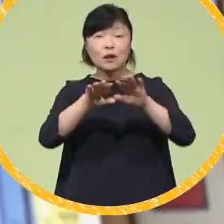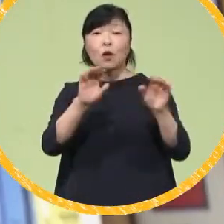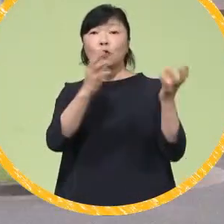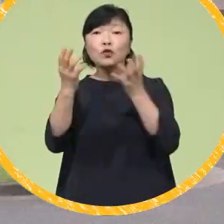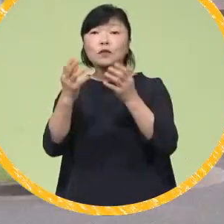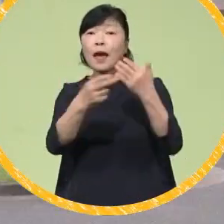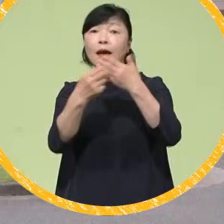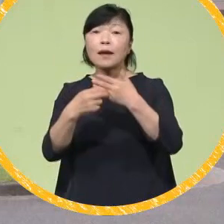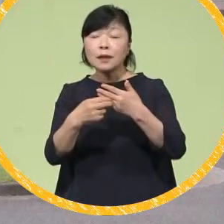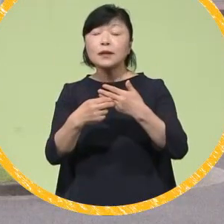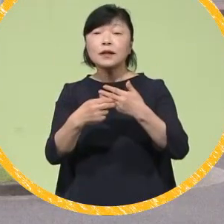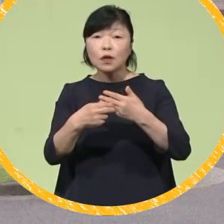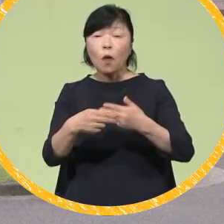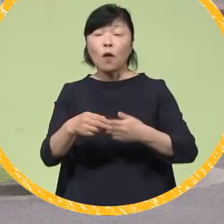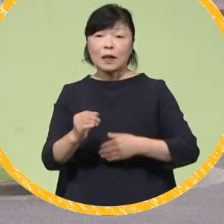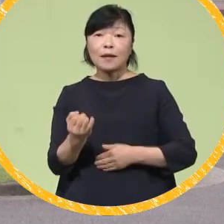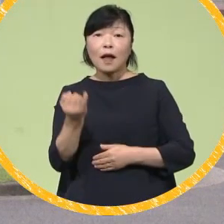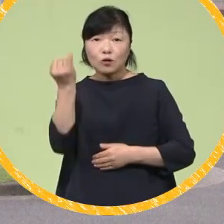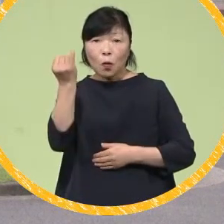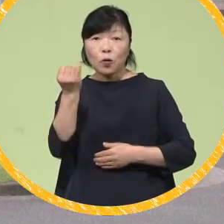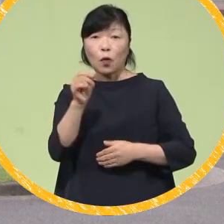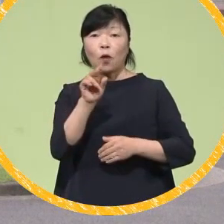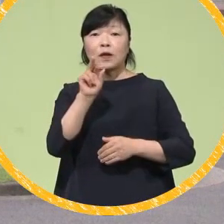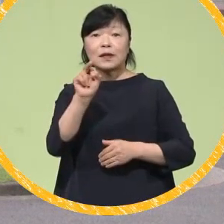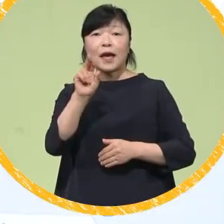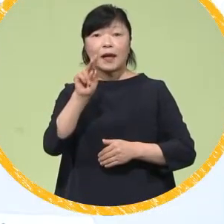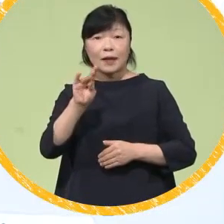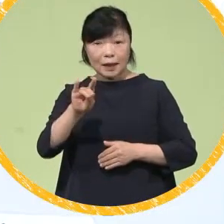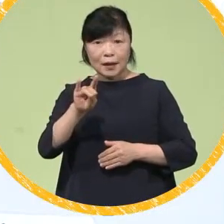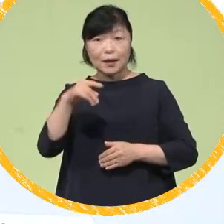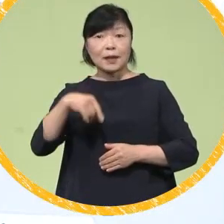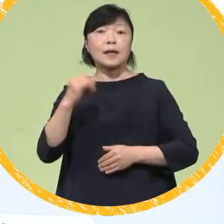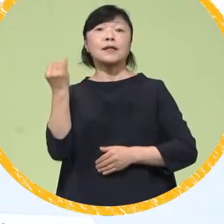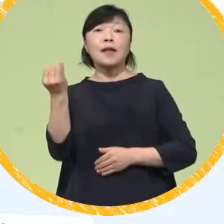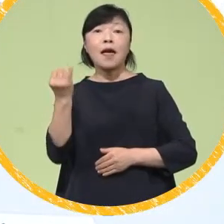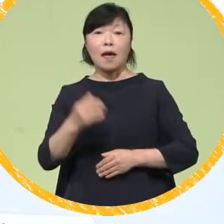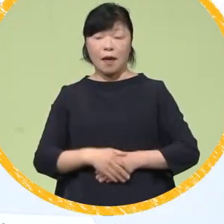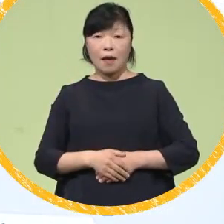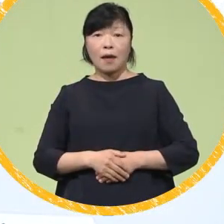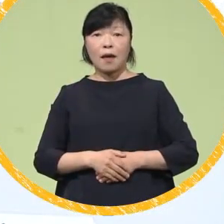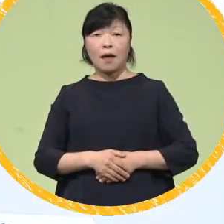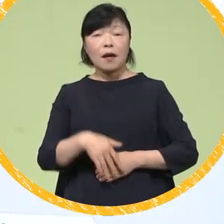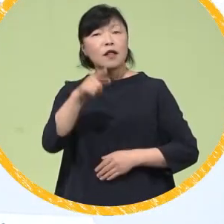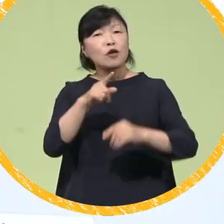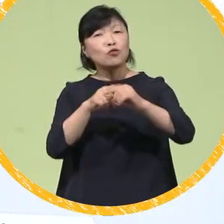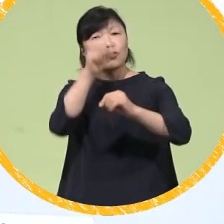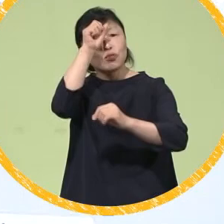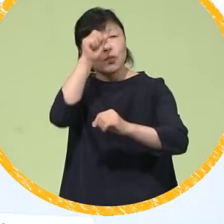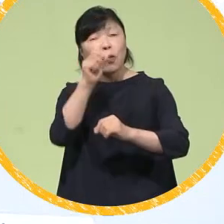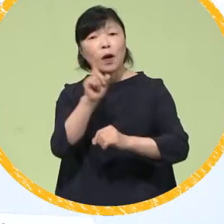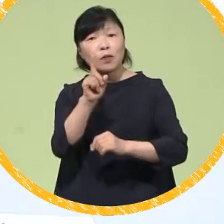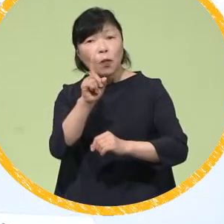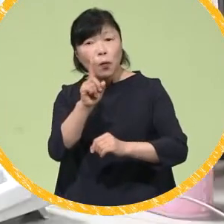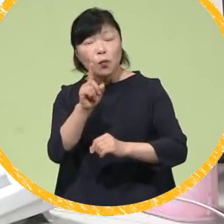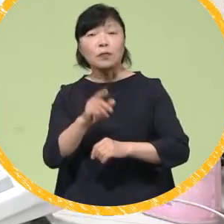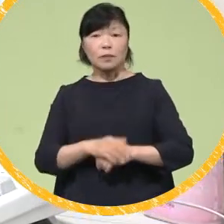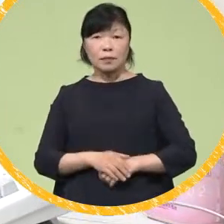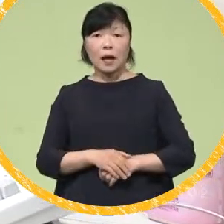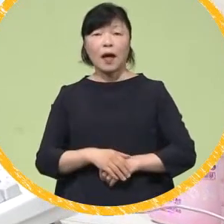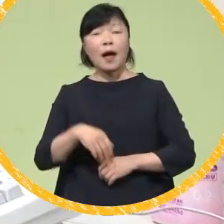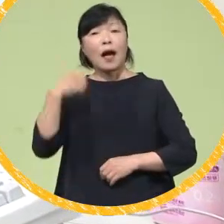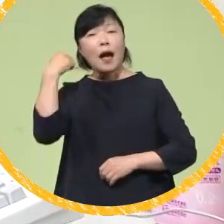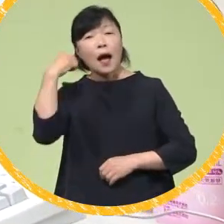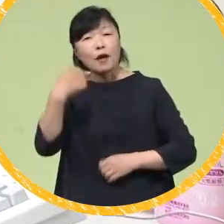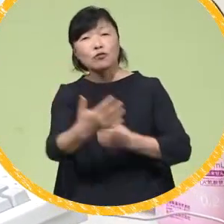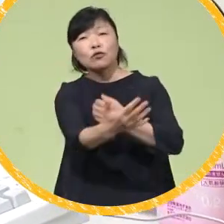長の関智子先生です。 これそもそも熱中症というのはどういった症状なんですか？ この暑くなって